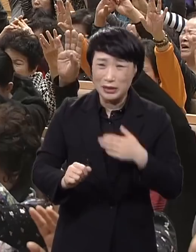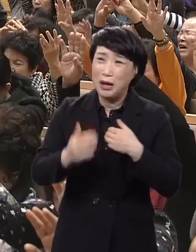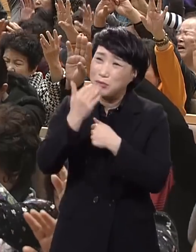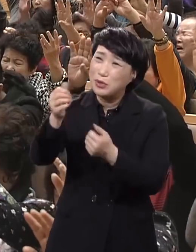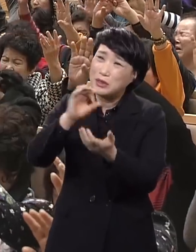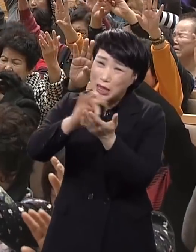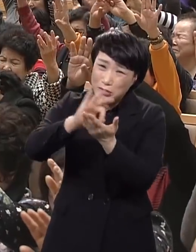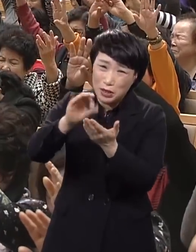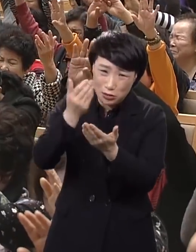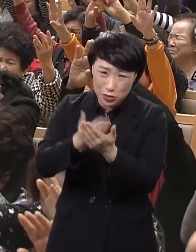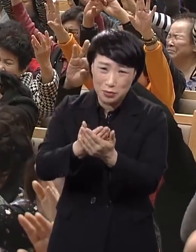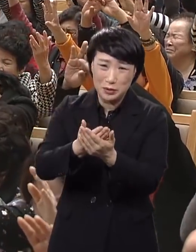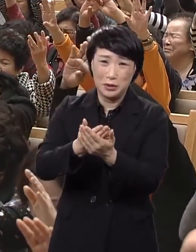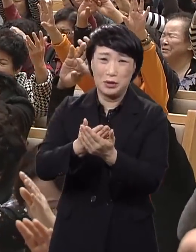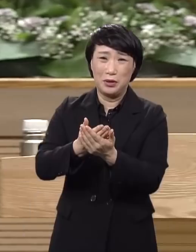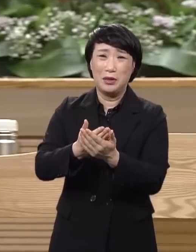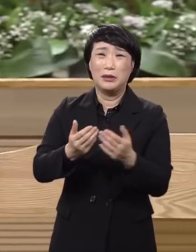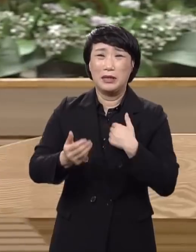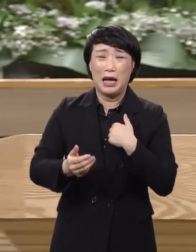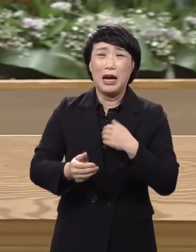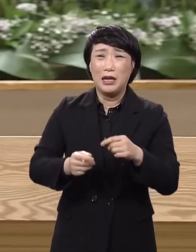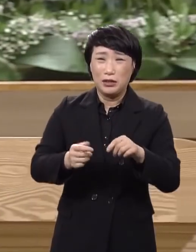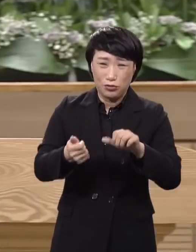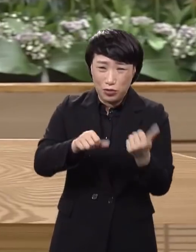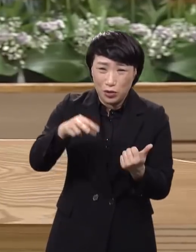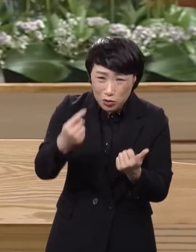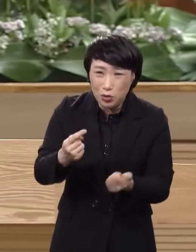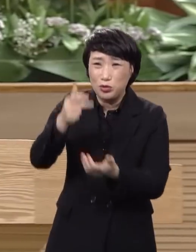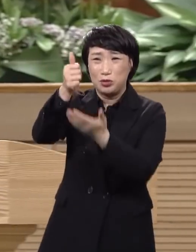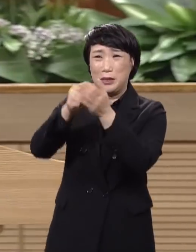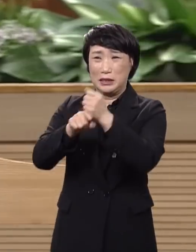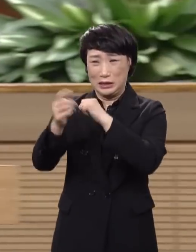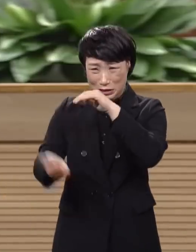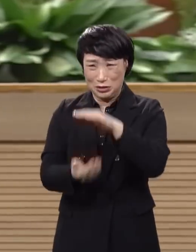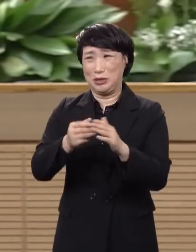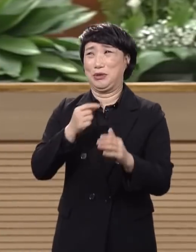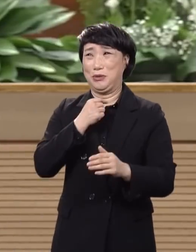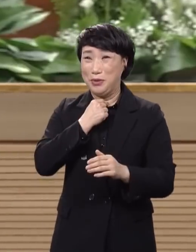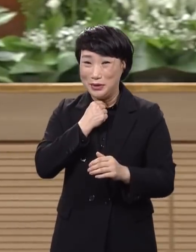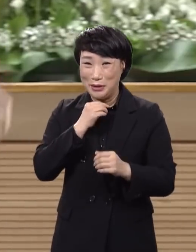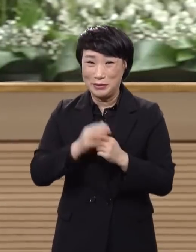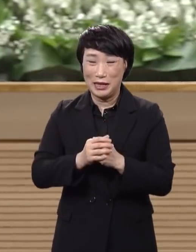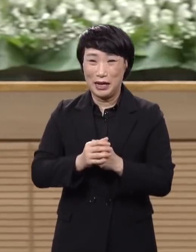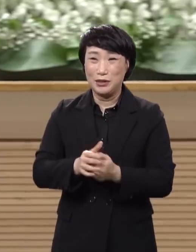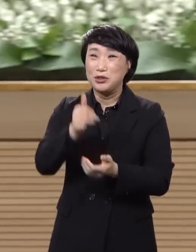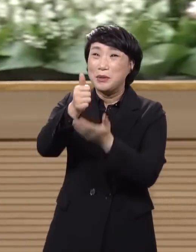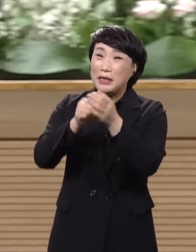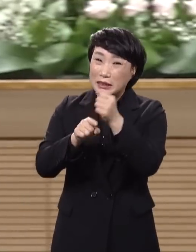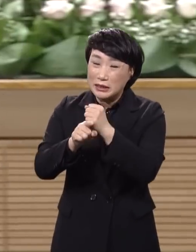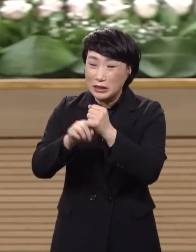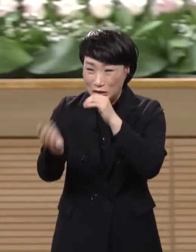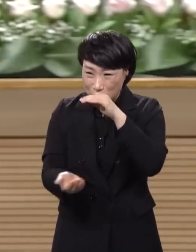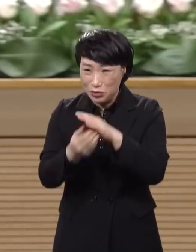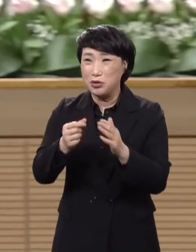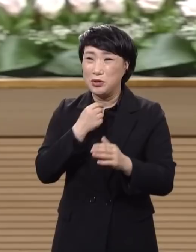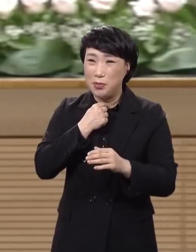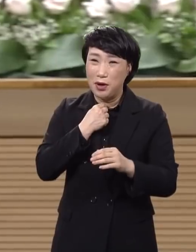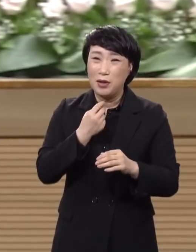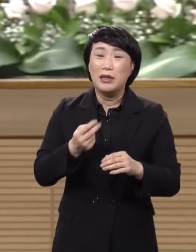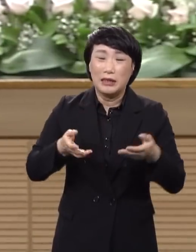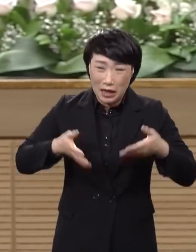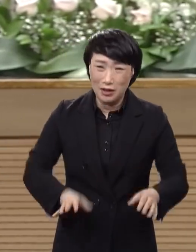사용하여 주시옵소서. 내가 죽어도 당신의 뜻을 이루기를 원합니다. 당신의 뜻을 이루려고 이